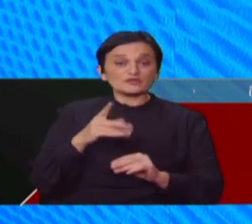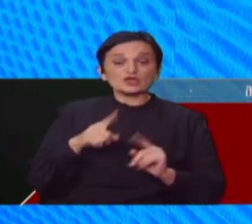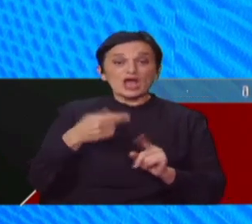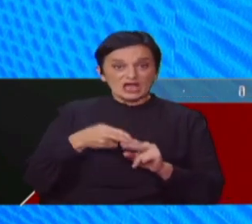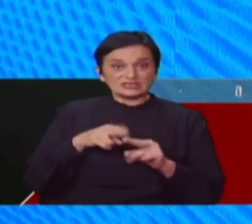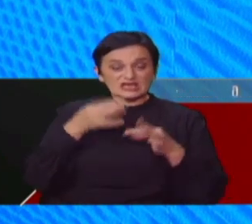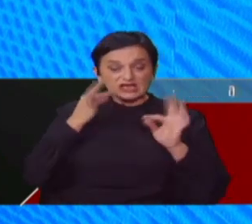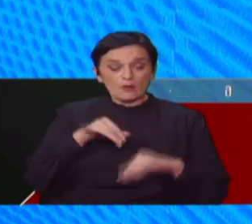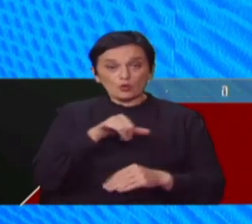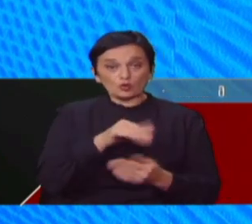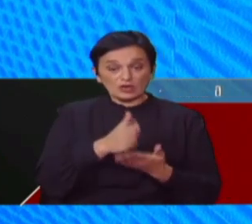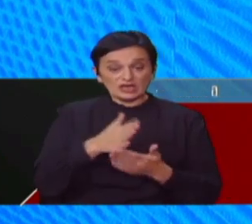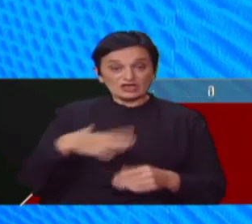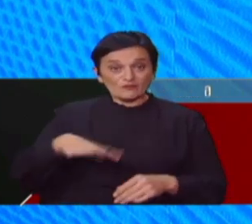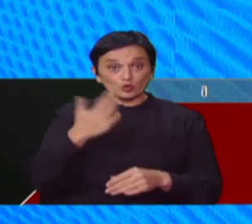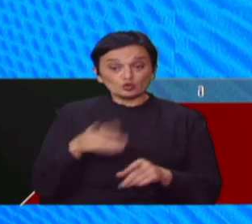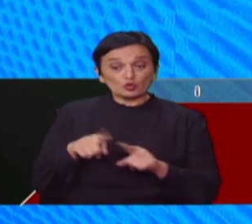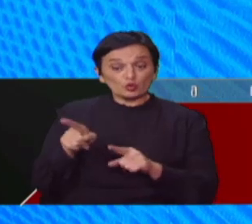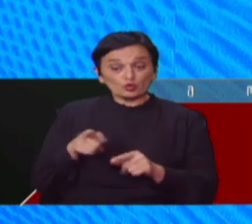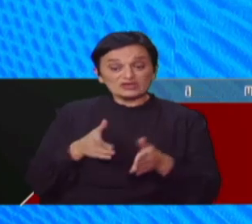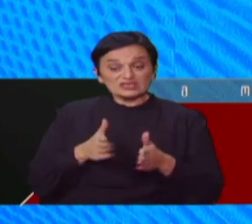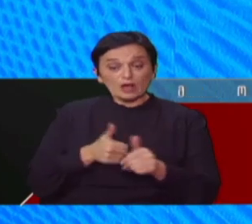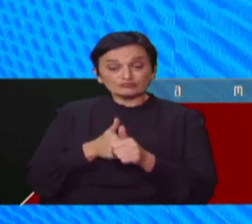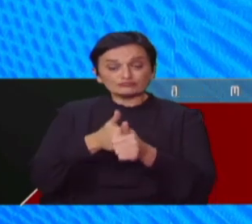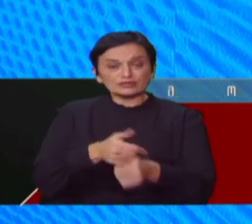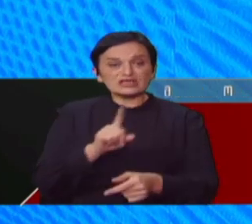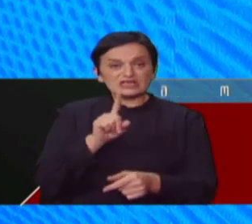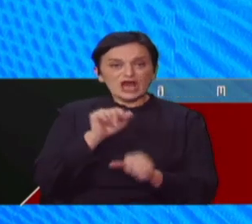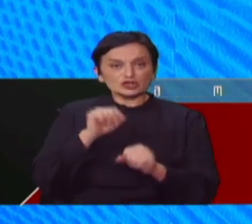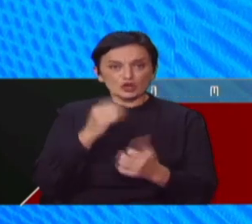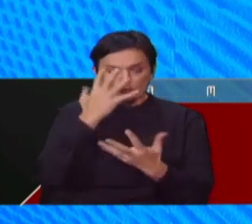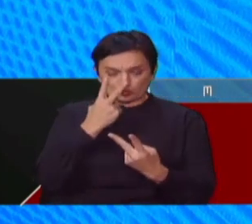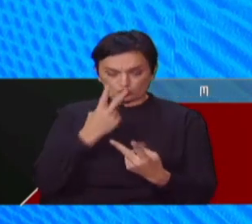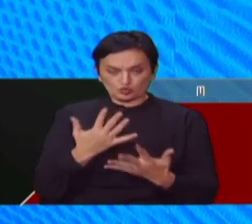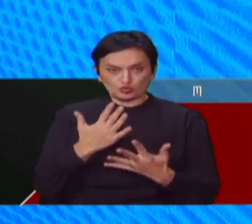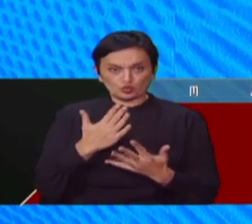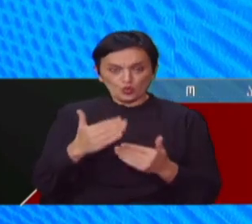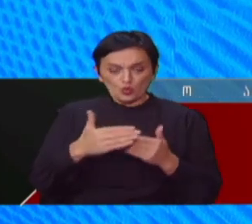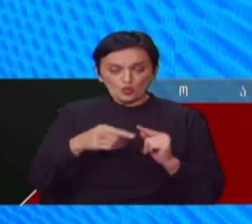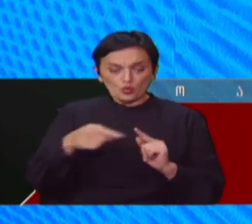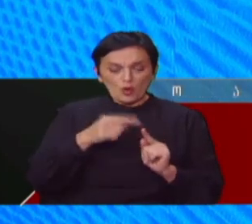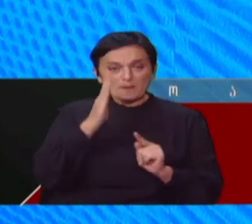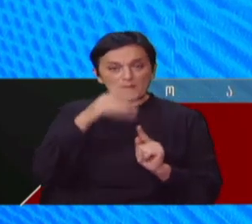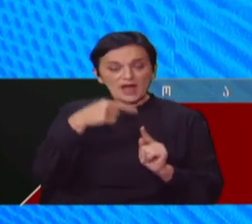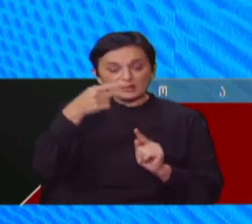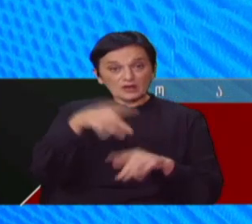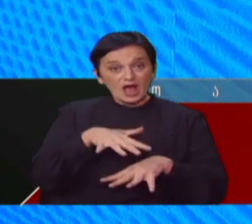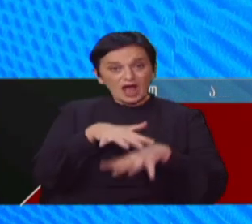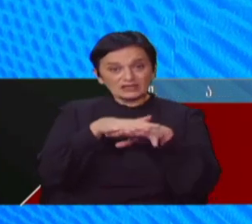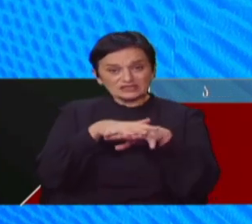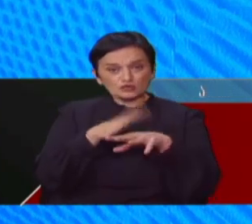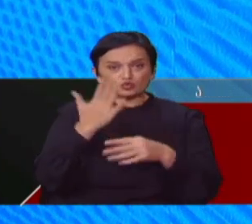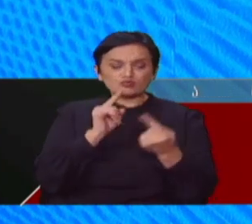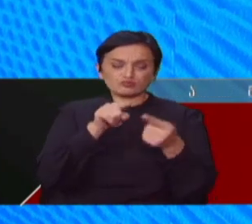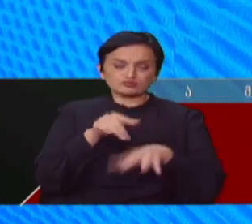აქვს ხო ქვეყანას? თუ ამ გზით წავლენ, ისევ რა სურათი შეიძლება იყოს უახლოეს პერსპექტივაში? ისევ აქციები, ისევ გამოცდილება, ისევ